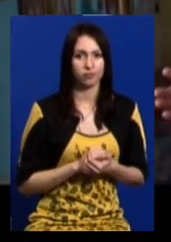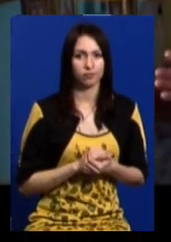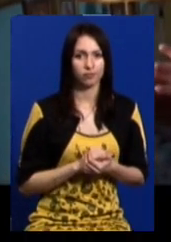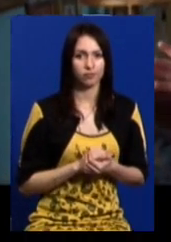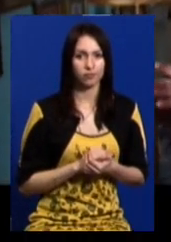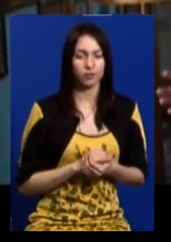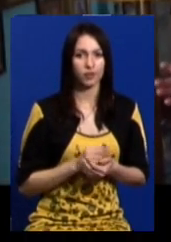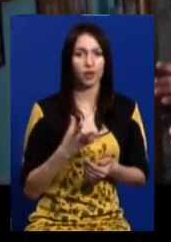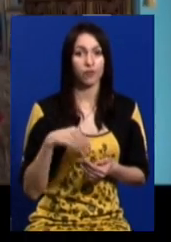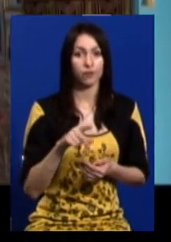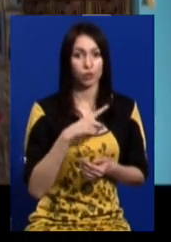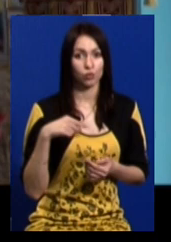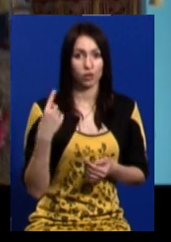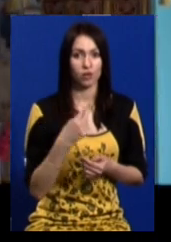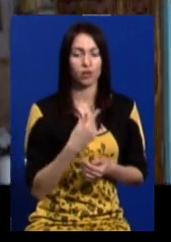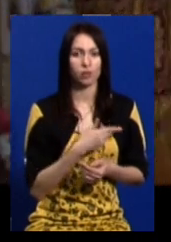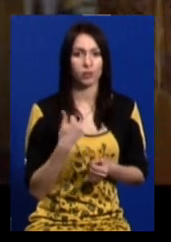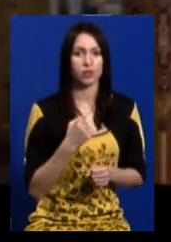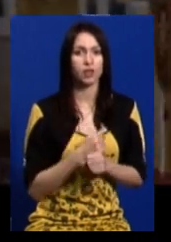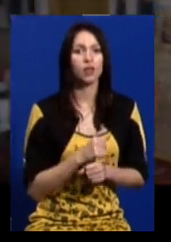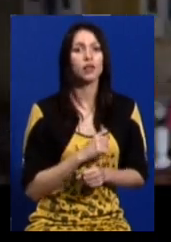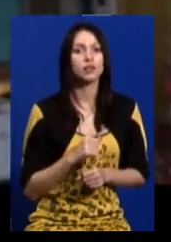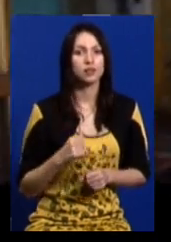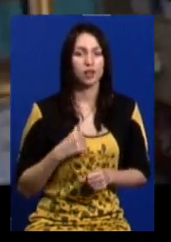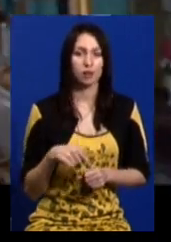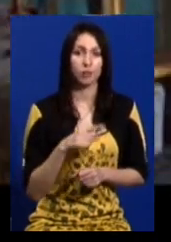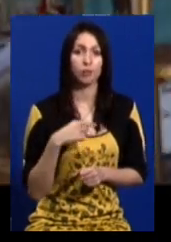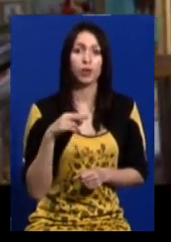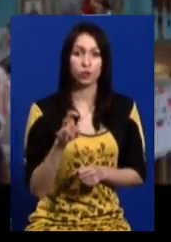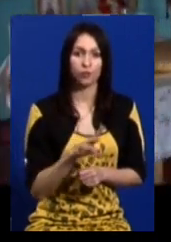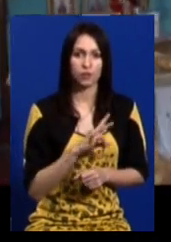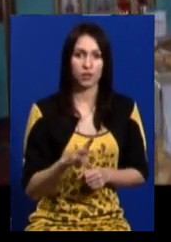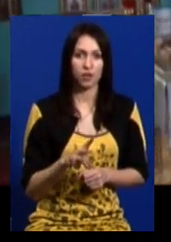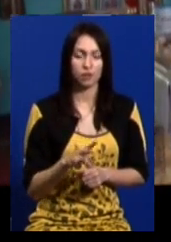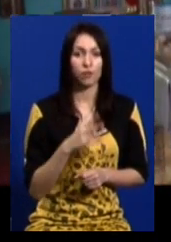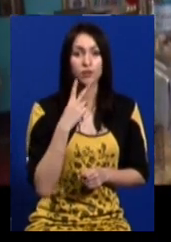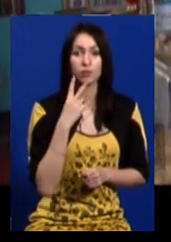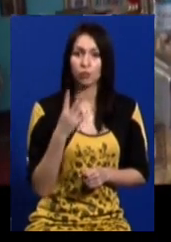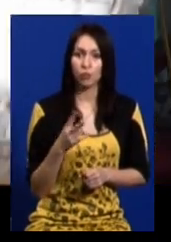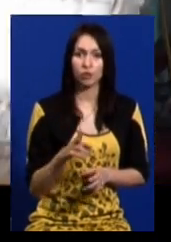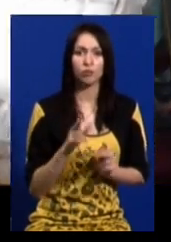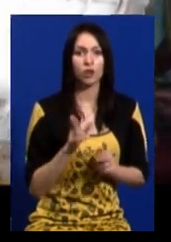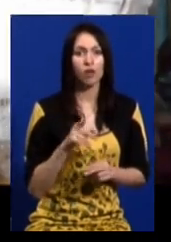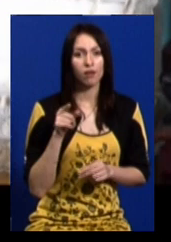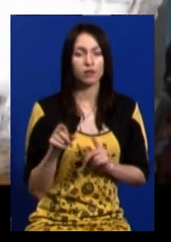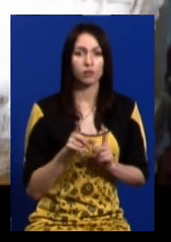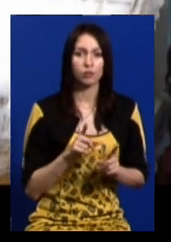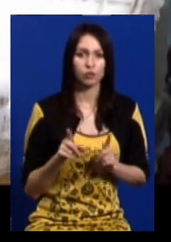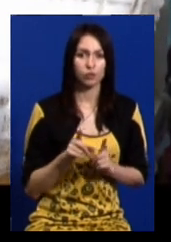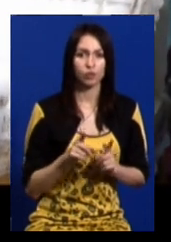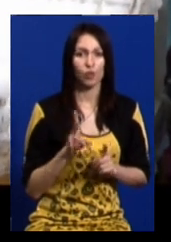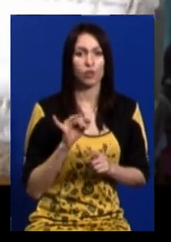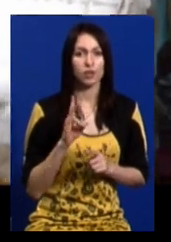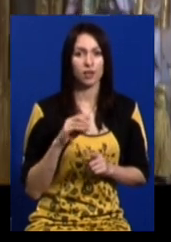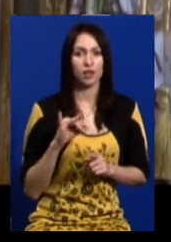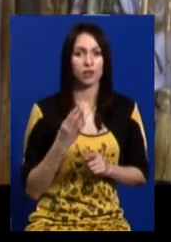Все це ми робили самі. Ми підемо у церкву, придивляємось, як там, що. Ніна Тищенко мешкає у